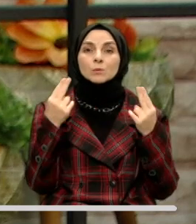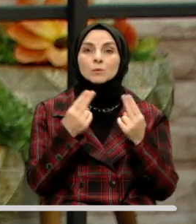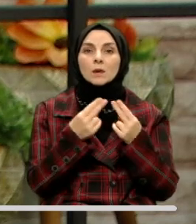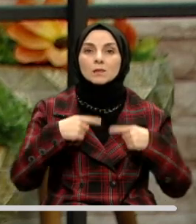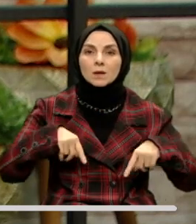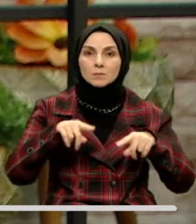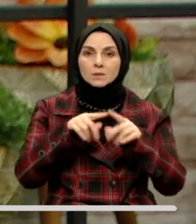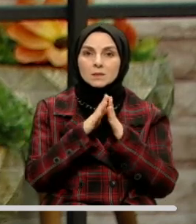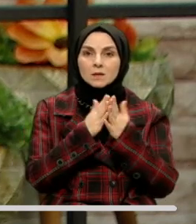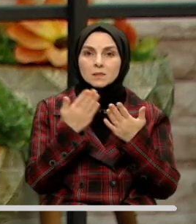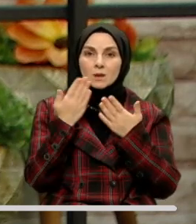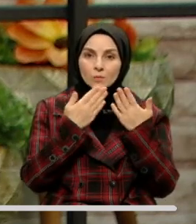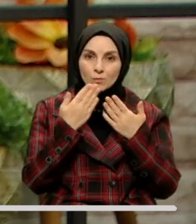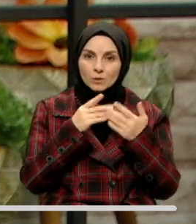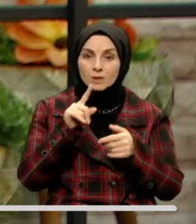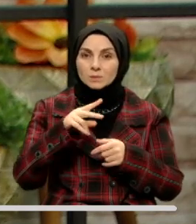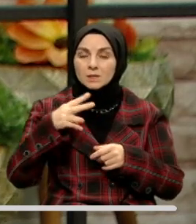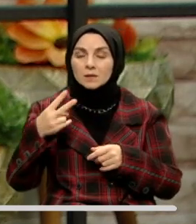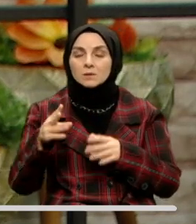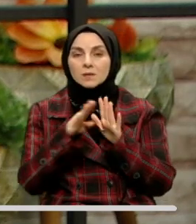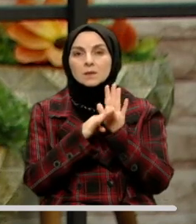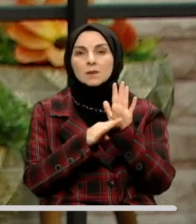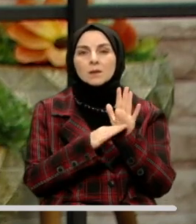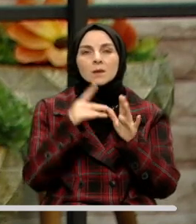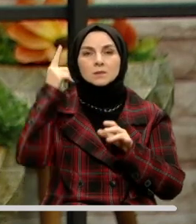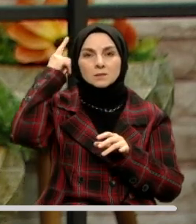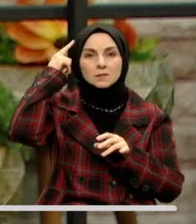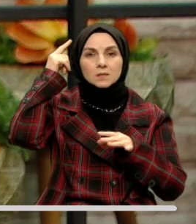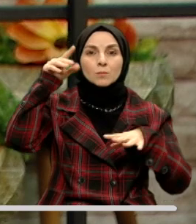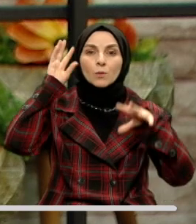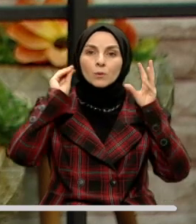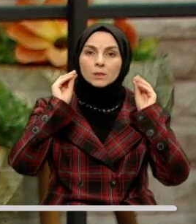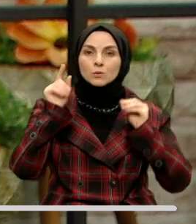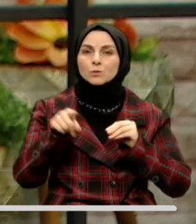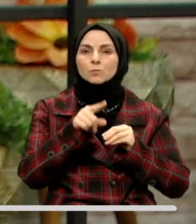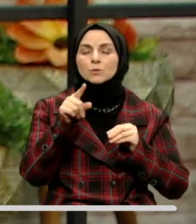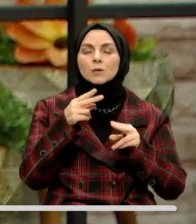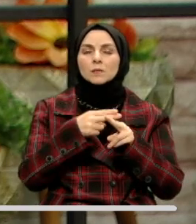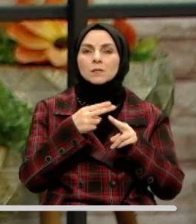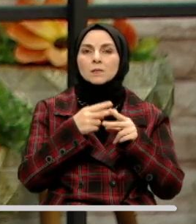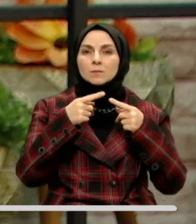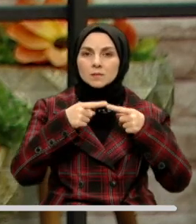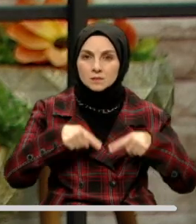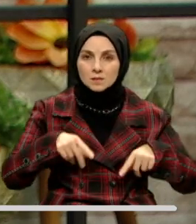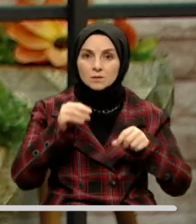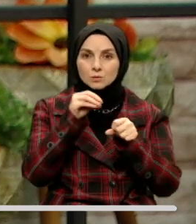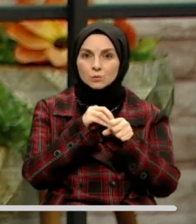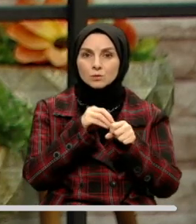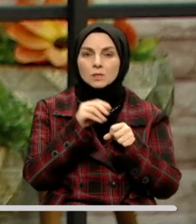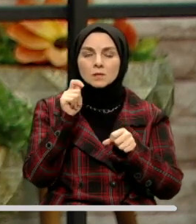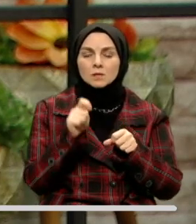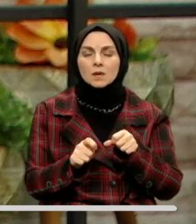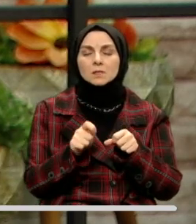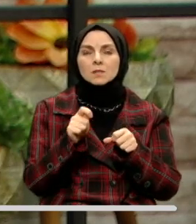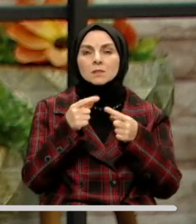bizler kitap okuyarak bir taraftan da hayatı tanıyoruz, öğreniyoruz. Ve bunlar da deneme sınav sonuçlarına da gerçek sınava